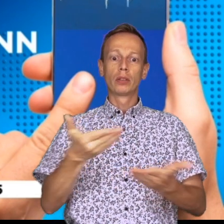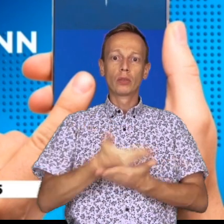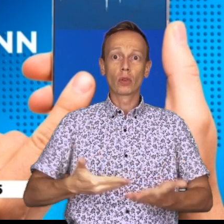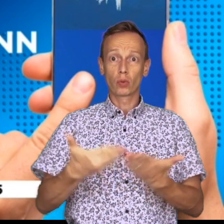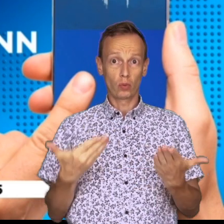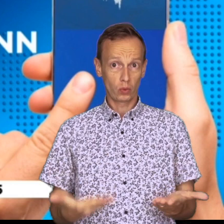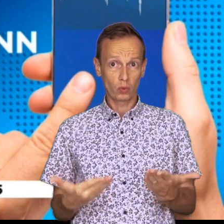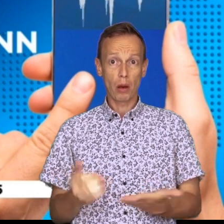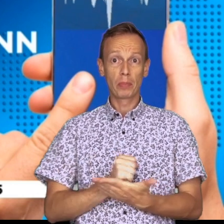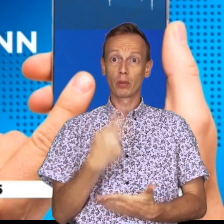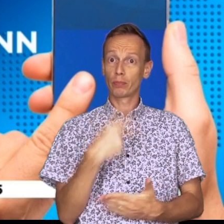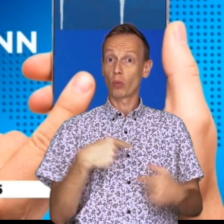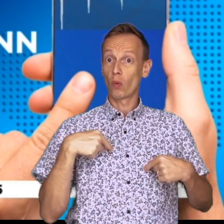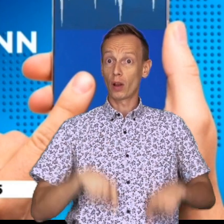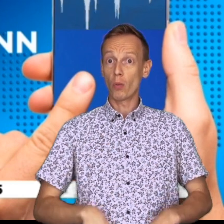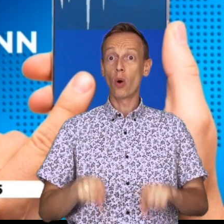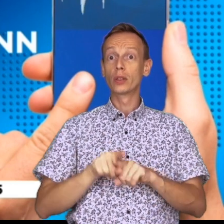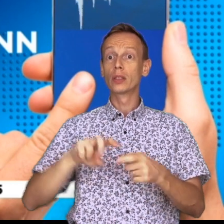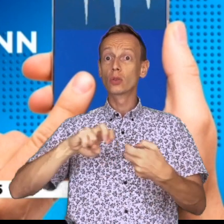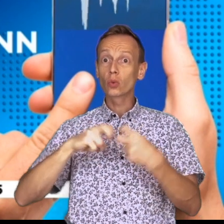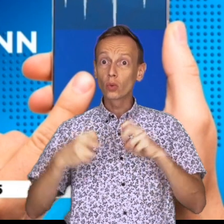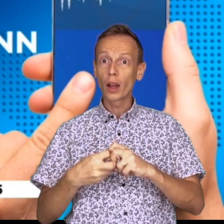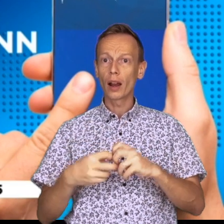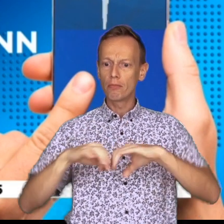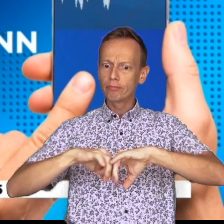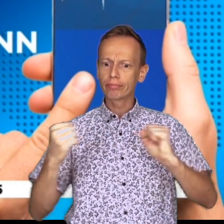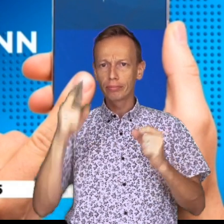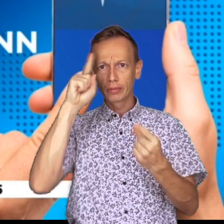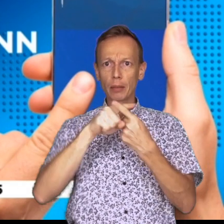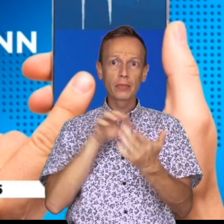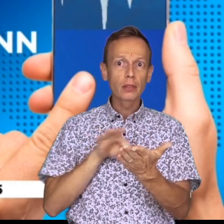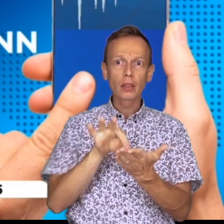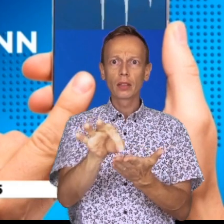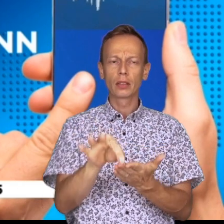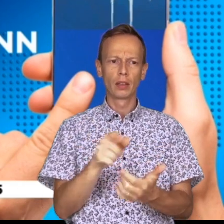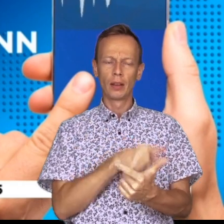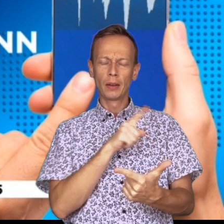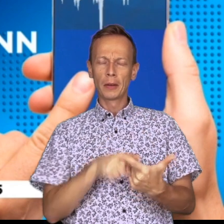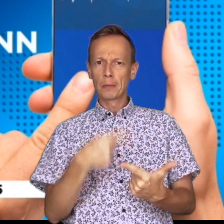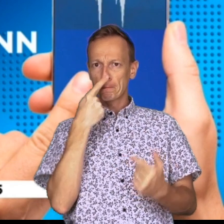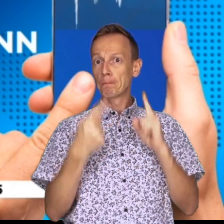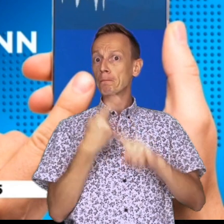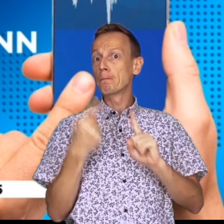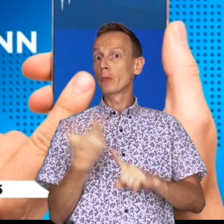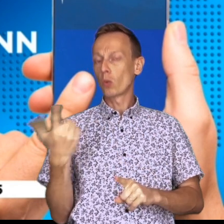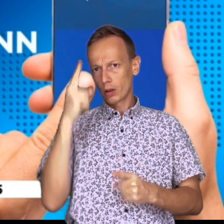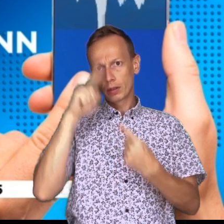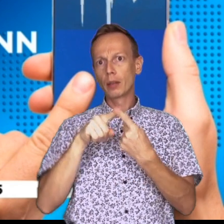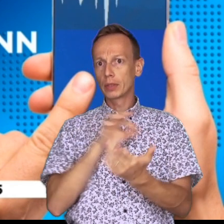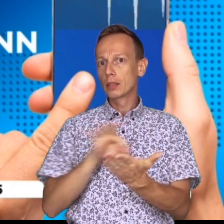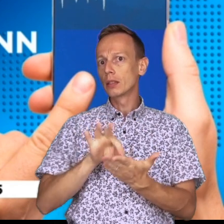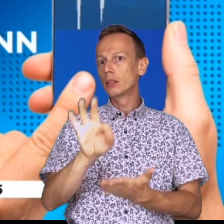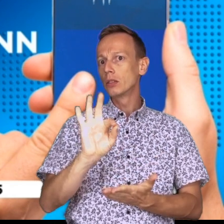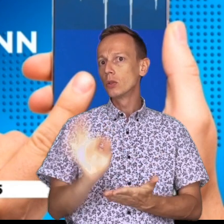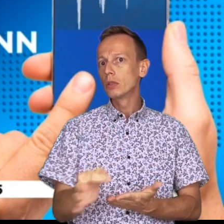micro, qui relèvent plus du pilotage quotidien du gouvernement, et des mesures structurelles, au sens macro, qui relèvent de la stratégie. Il ne faut pas se tromper. Celles